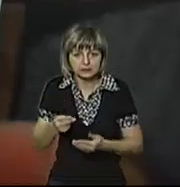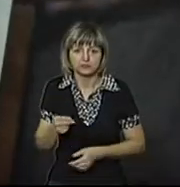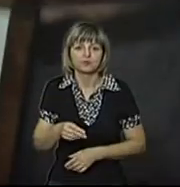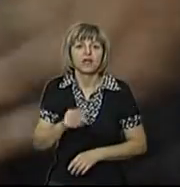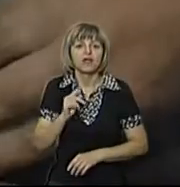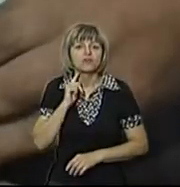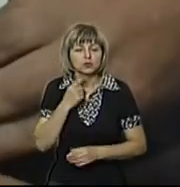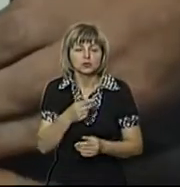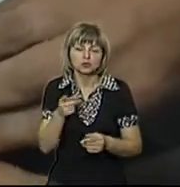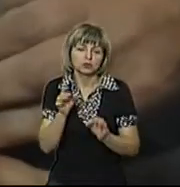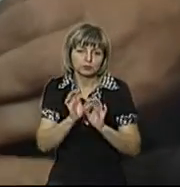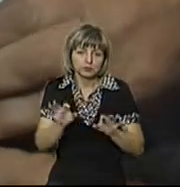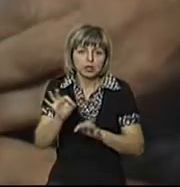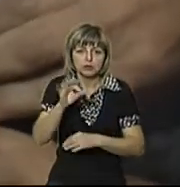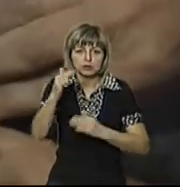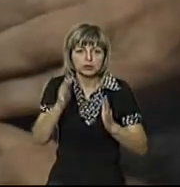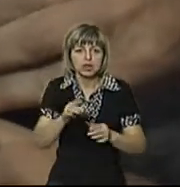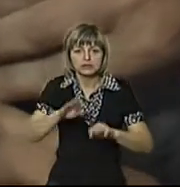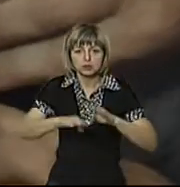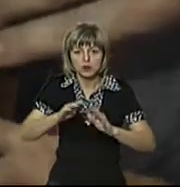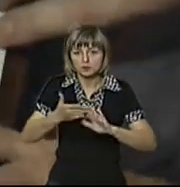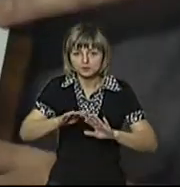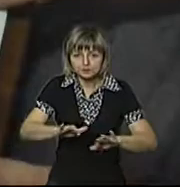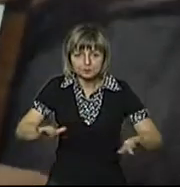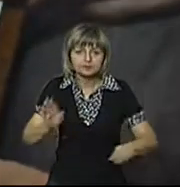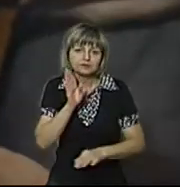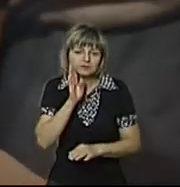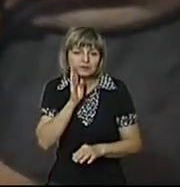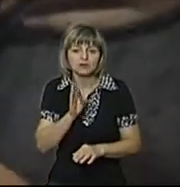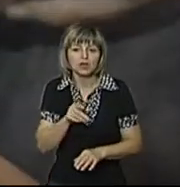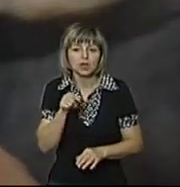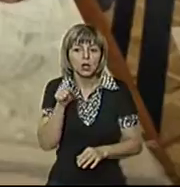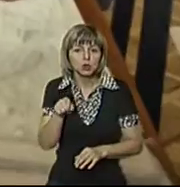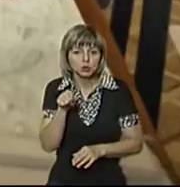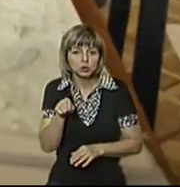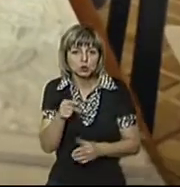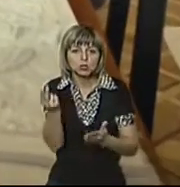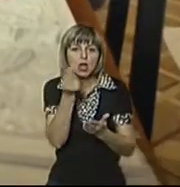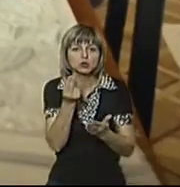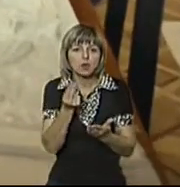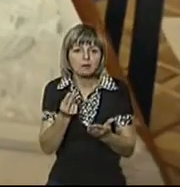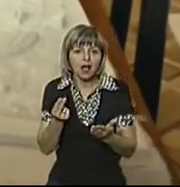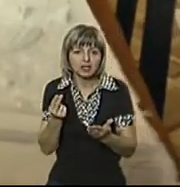3D-картину. Кінчиками пальців її прочитала лучанка Лідія Дороніна. Тут зображена